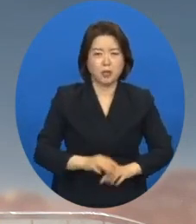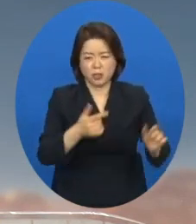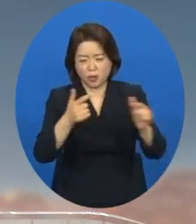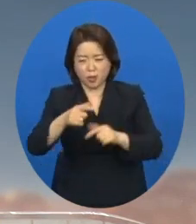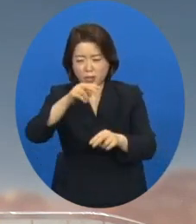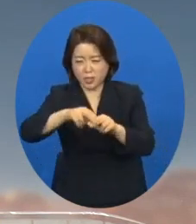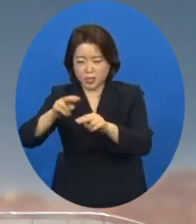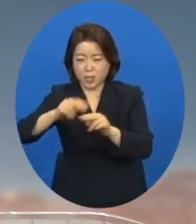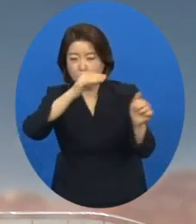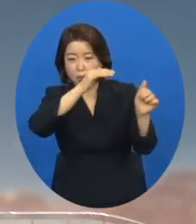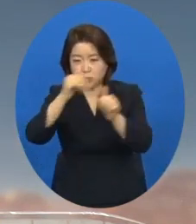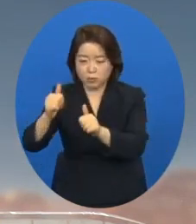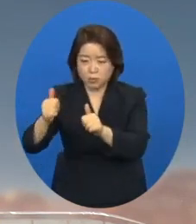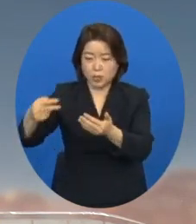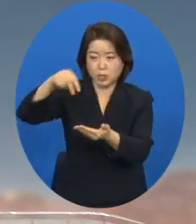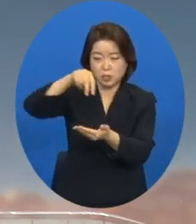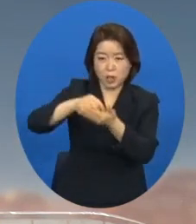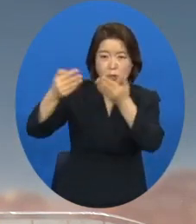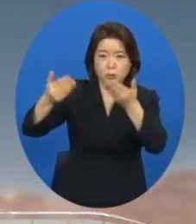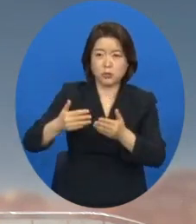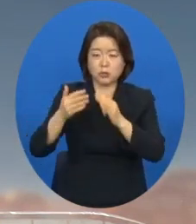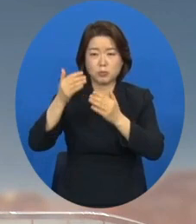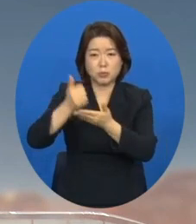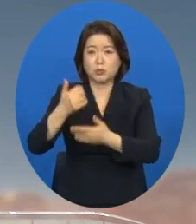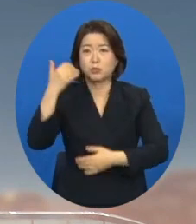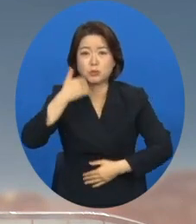부르신 분은, 세우신 분은 누구십니까?